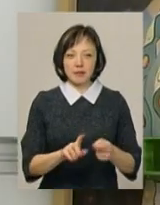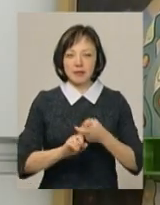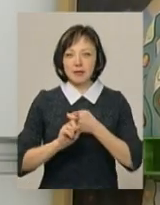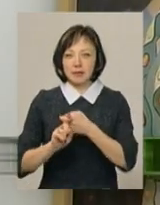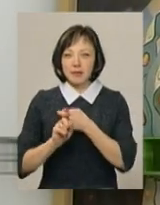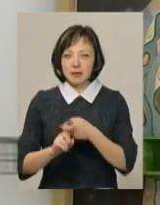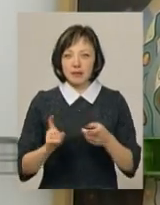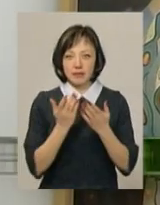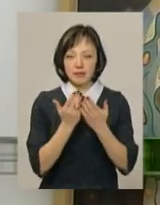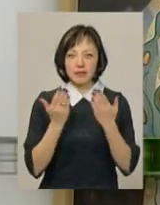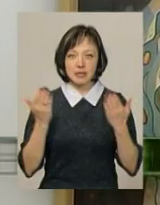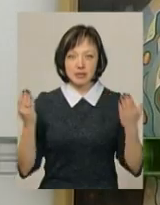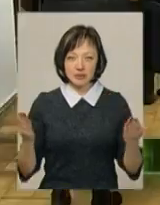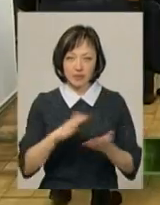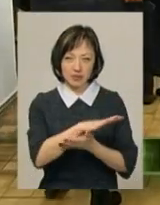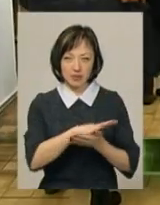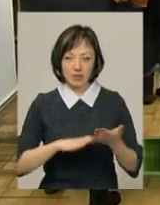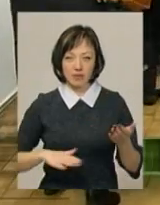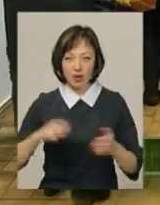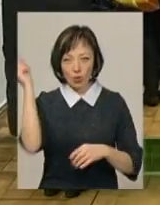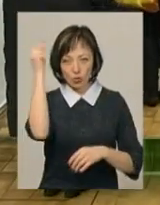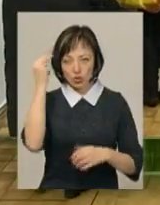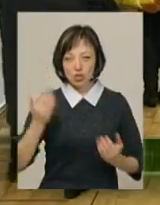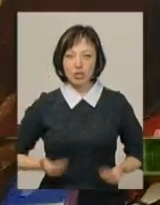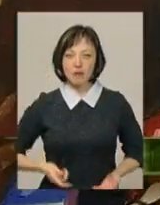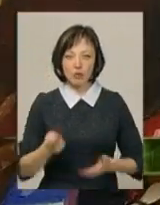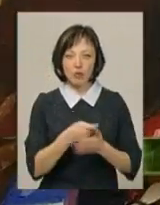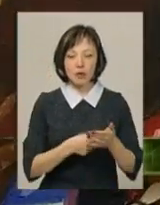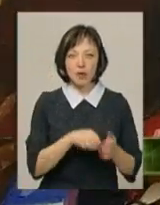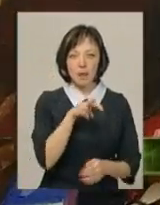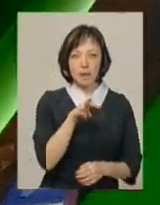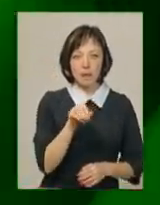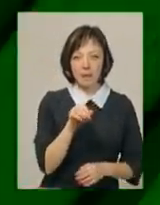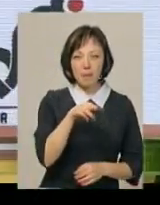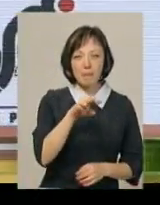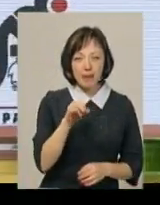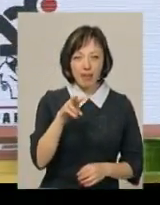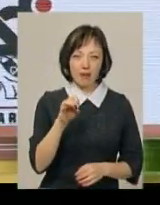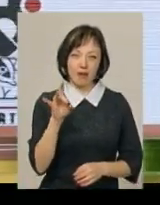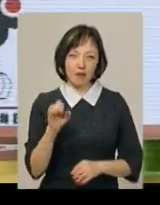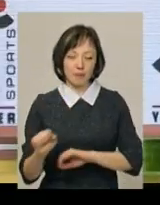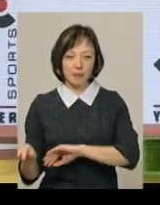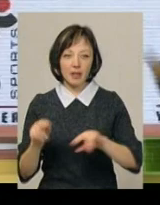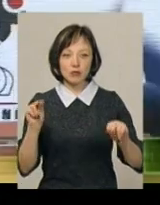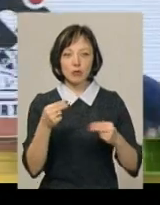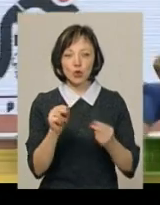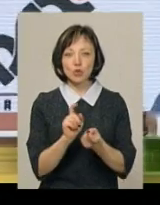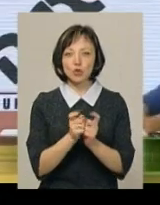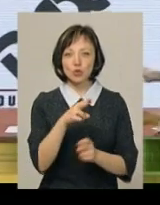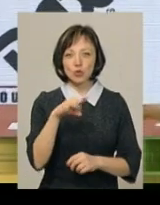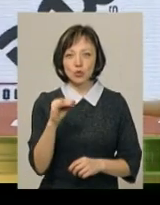У Хмельницькому художньому музеї триває виставка учнів живописця Едварда Міллера. Чемпіонка з дзюдо,